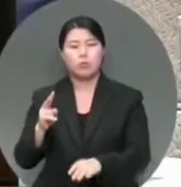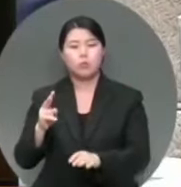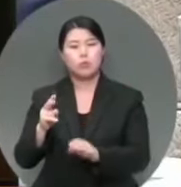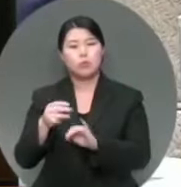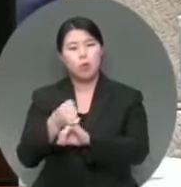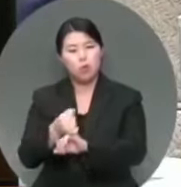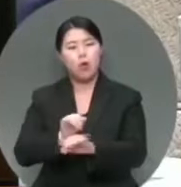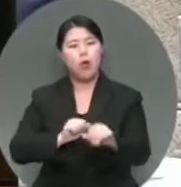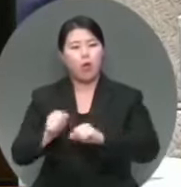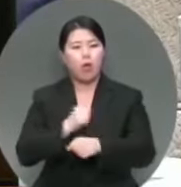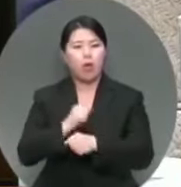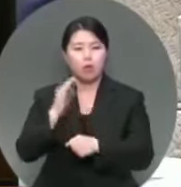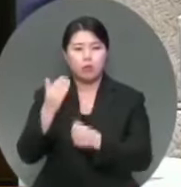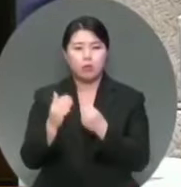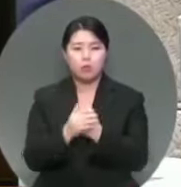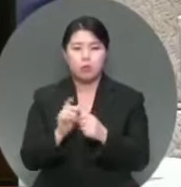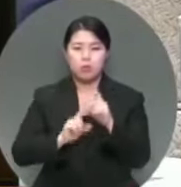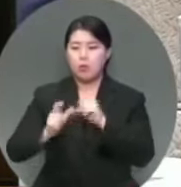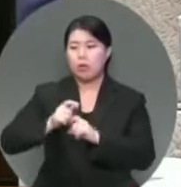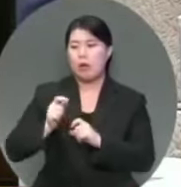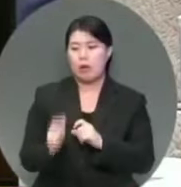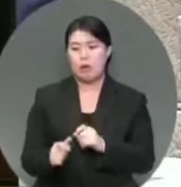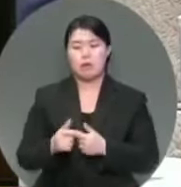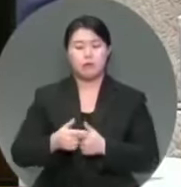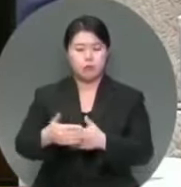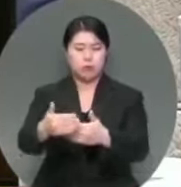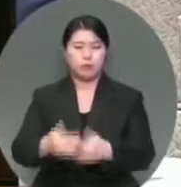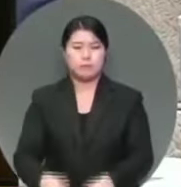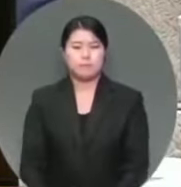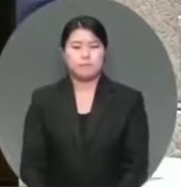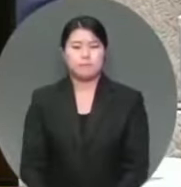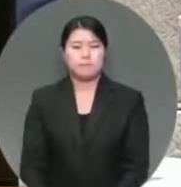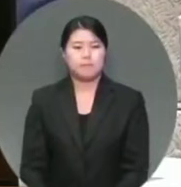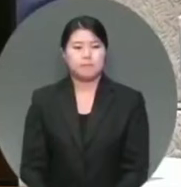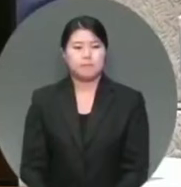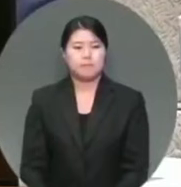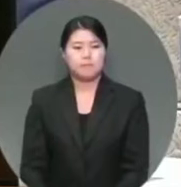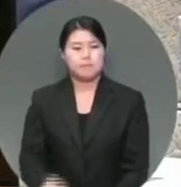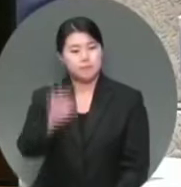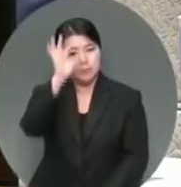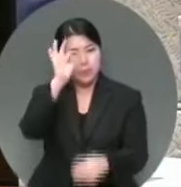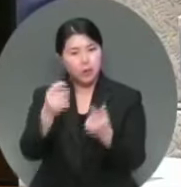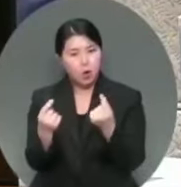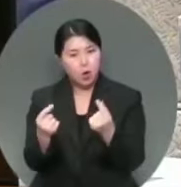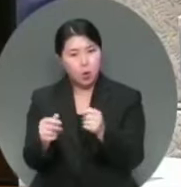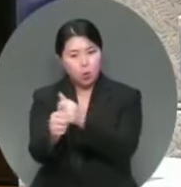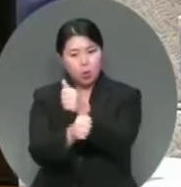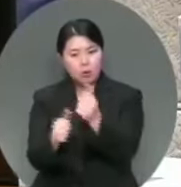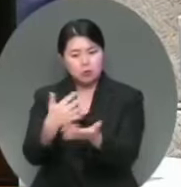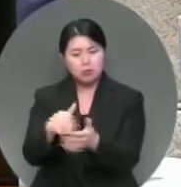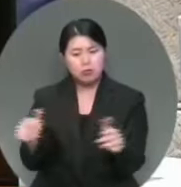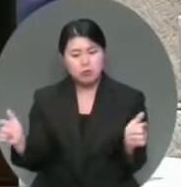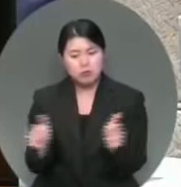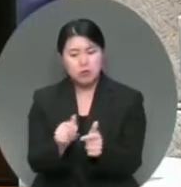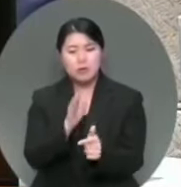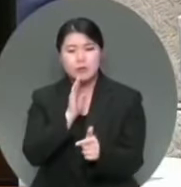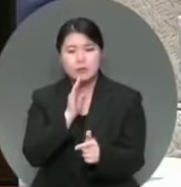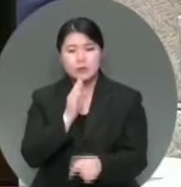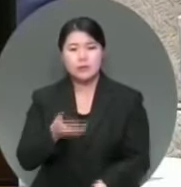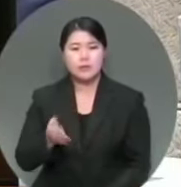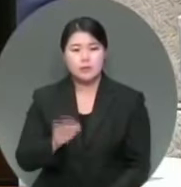과제들이기 때문에 저희들도 강하게 할 겁니다. 그리고 저기에도 보셨다시피 위원 수를 좀 줄였다고 해서 저런